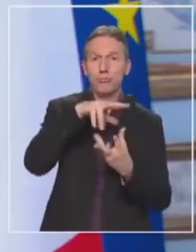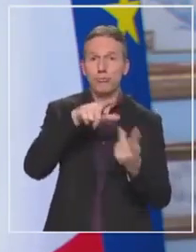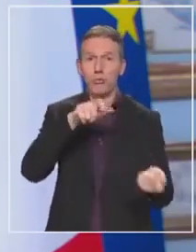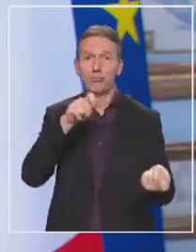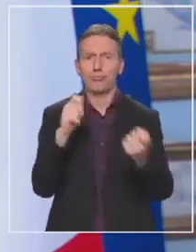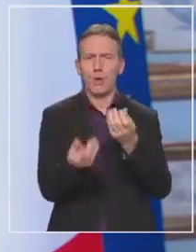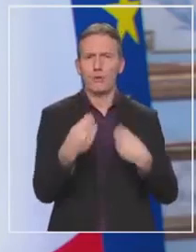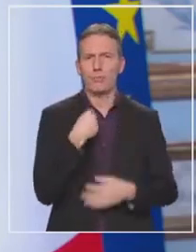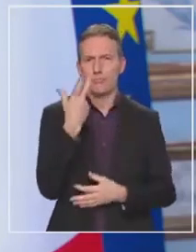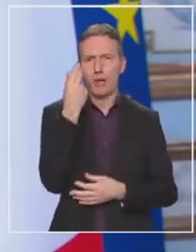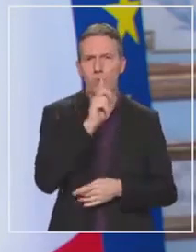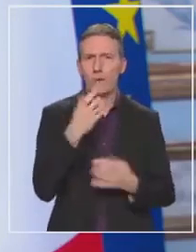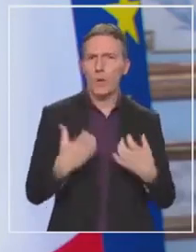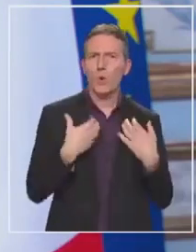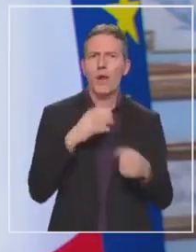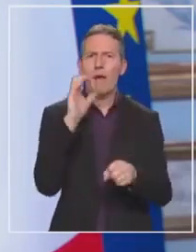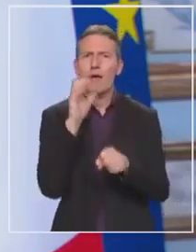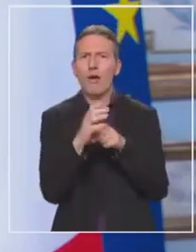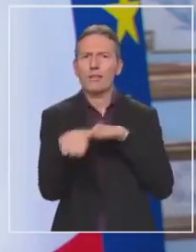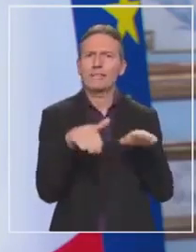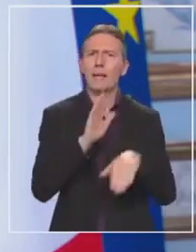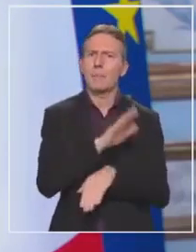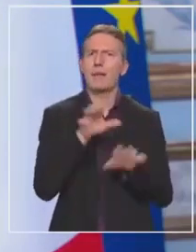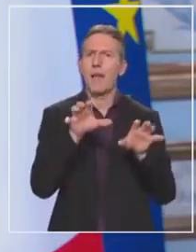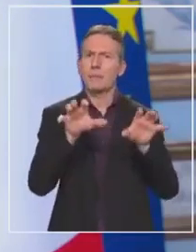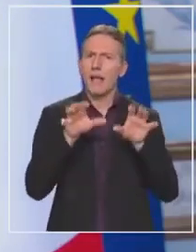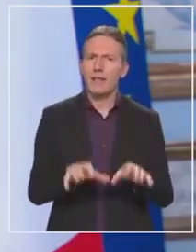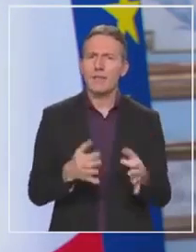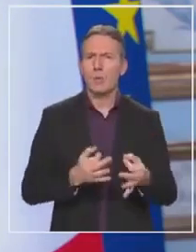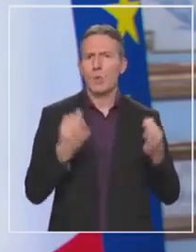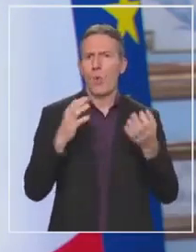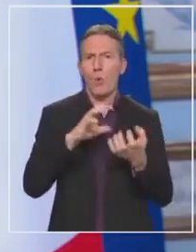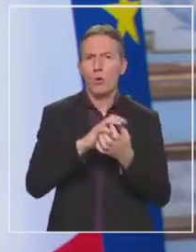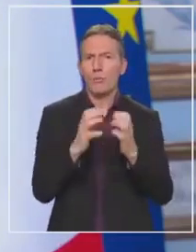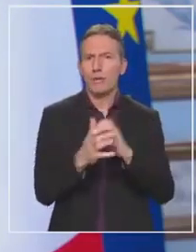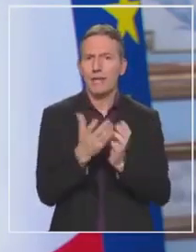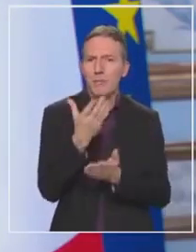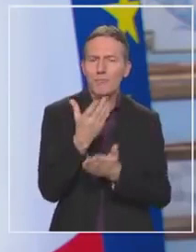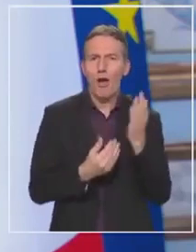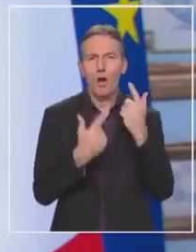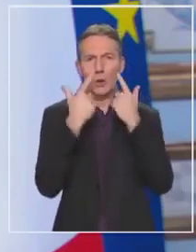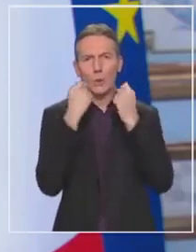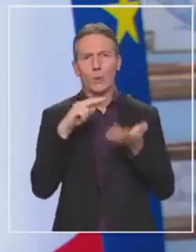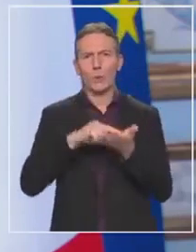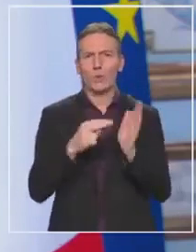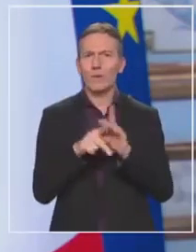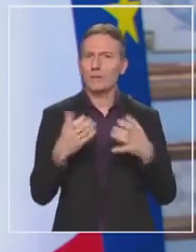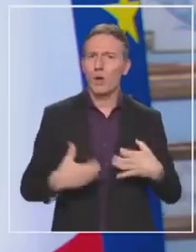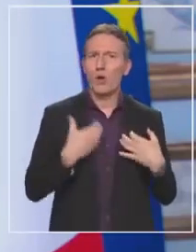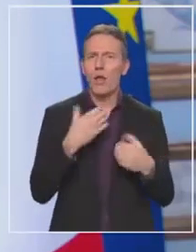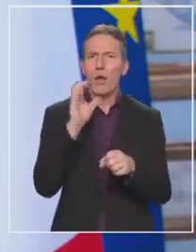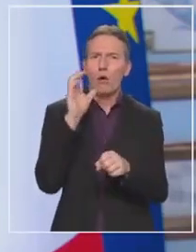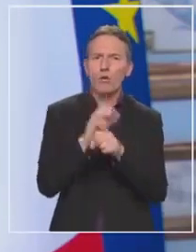incompréhensibles colère contre un système administratif devenue trop complexe et manquant de bienveillance colère aussi contre